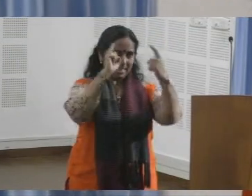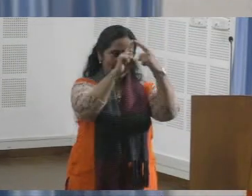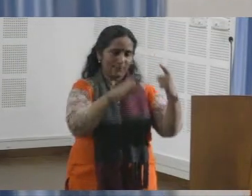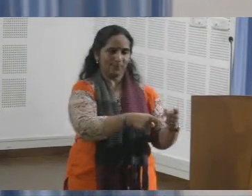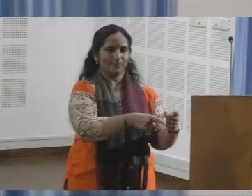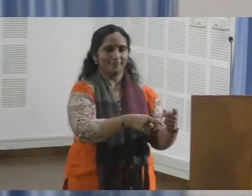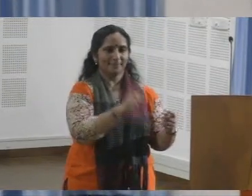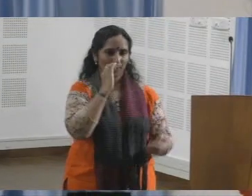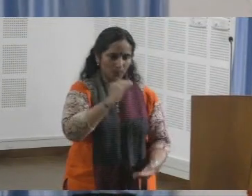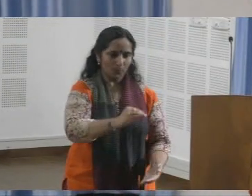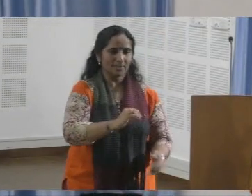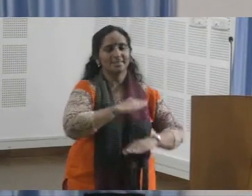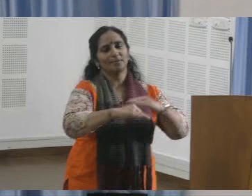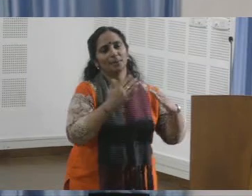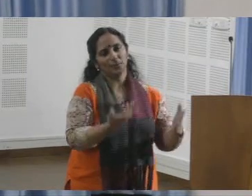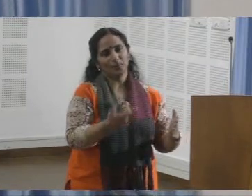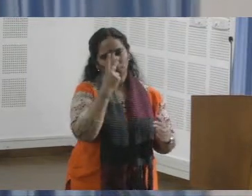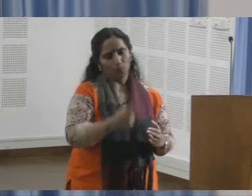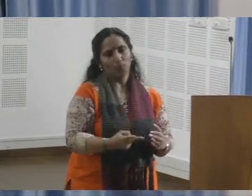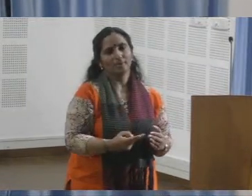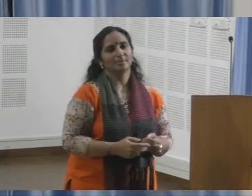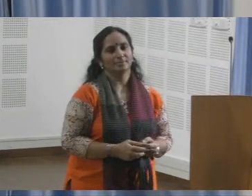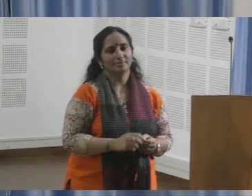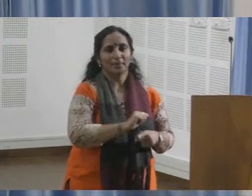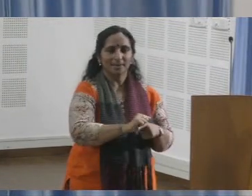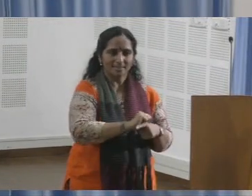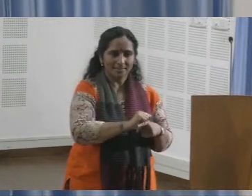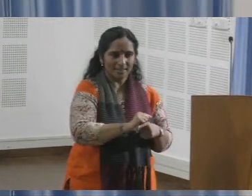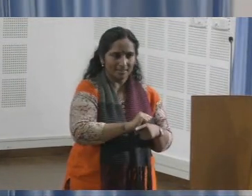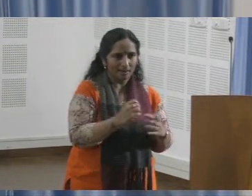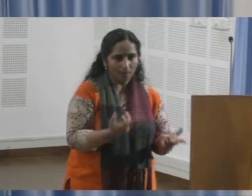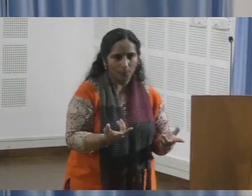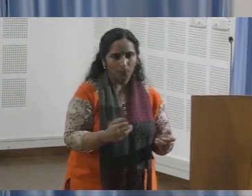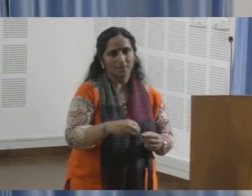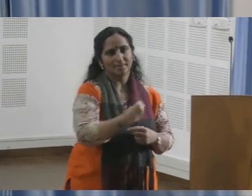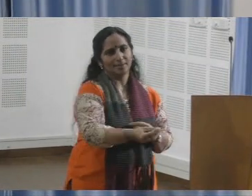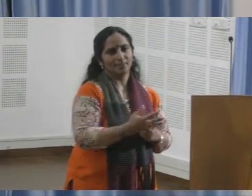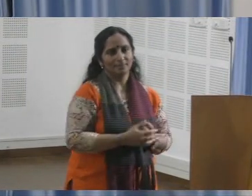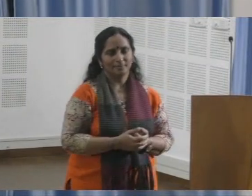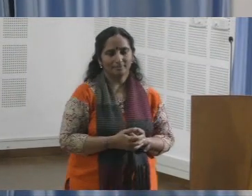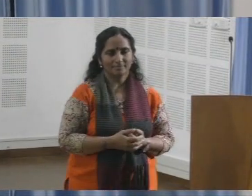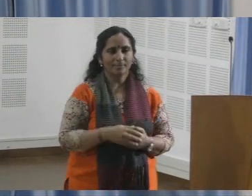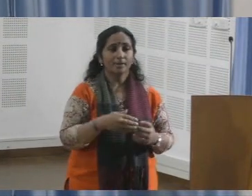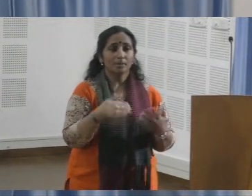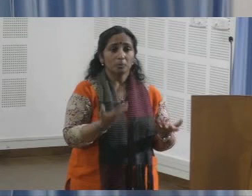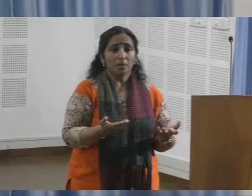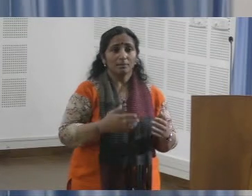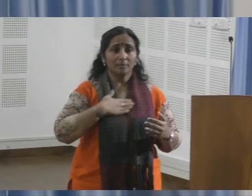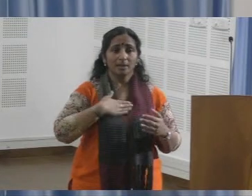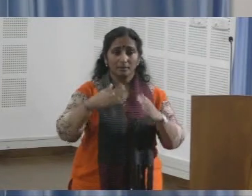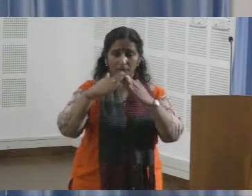അതാണ് ഞാൻ പറഞ്ഞത്. എനിക്ക് തോന്നി ഞാൻ അവനെ നോക്കാനൊരു തെറാപ്പി അല്ലെങ്കിൽ ഒരു തെറാപ്പിസ്റ്റിനെ വെച്ച് വീട്ടിൽ പണി ചെയ്യാൻ പോയാൽ അവൻ ഇമ്പ്രൂവ് ആവാൻ